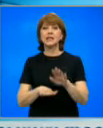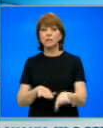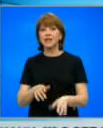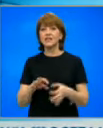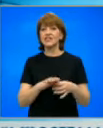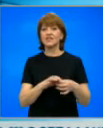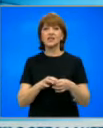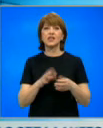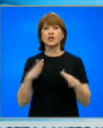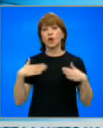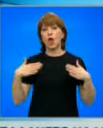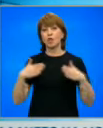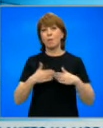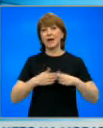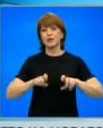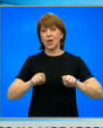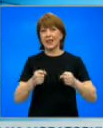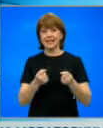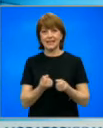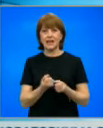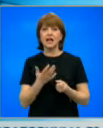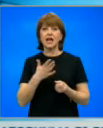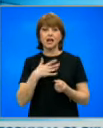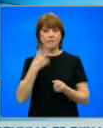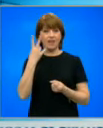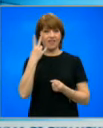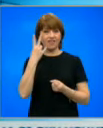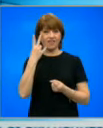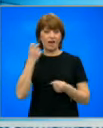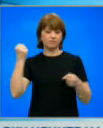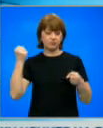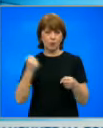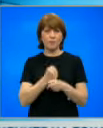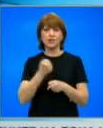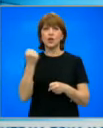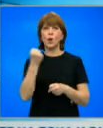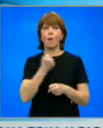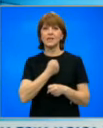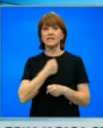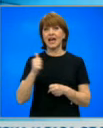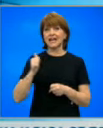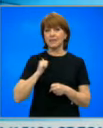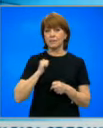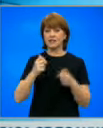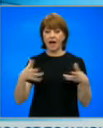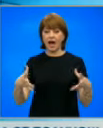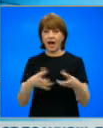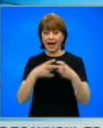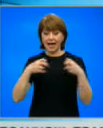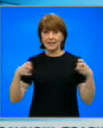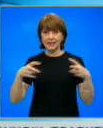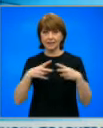свързани с домашно насилие, като сред тях има и две умишлени убийства. Запазва се тенденцията, разкриваемостта да е